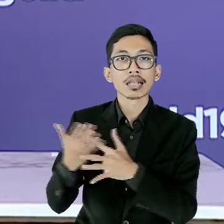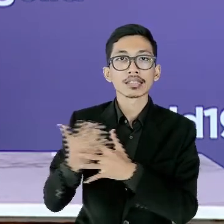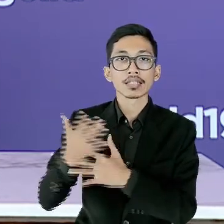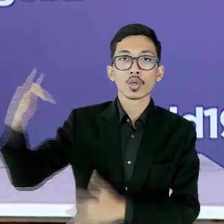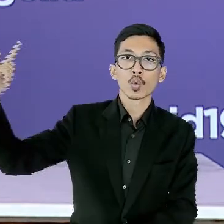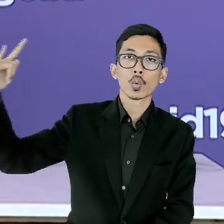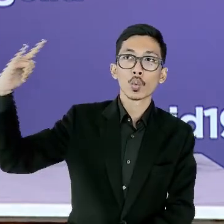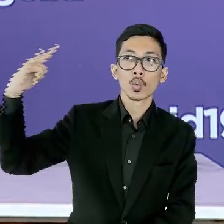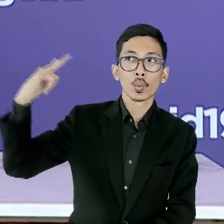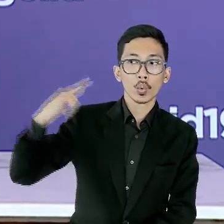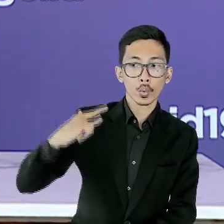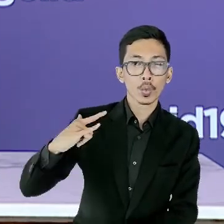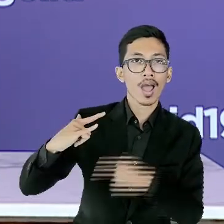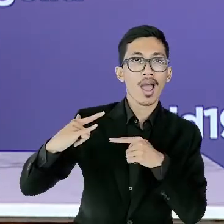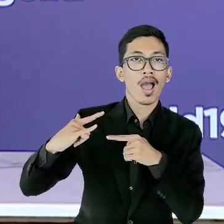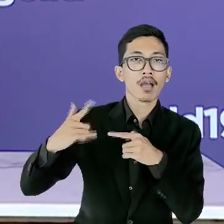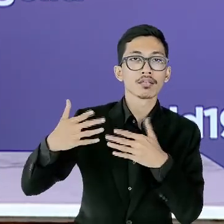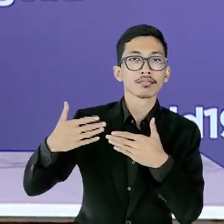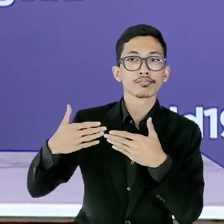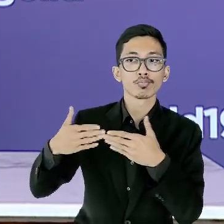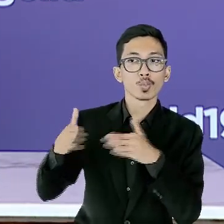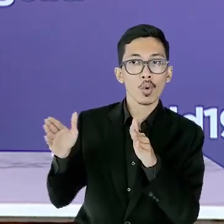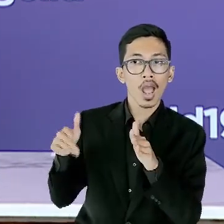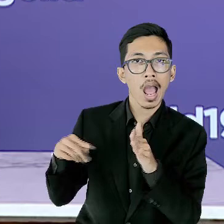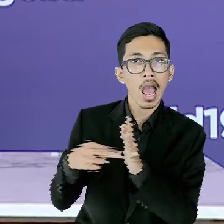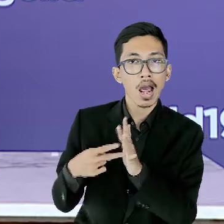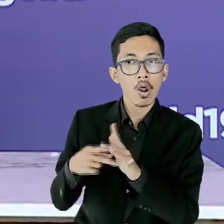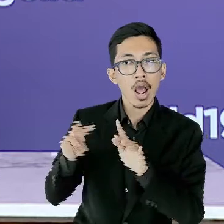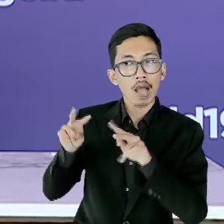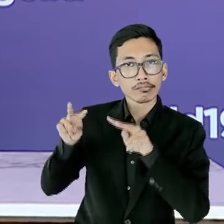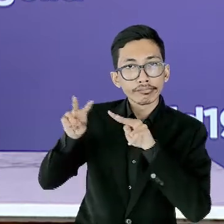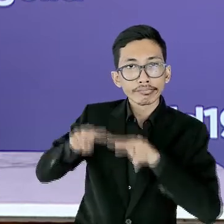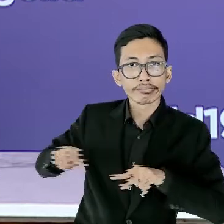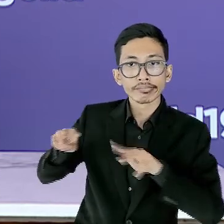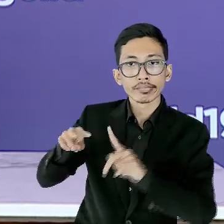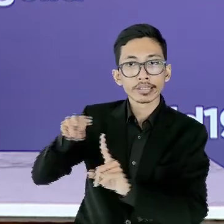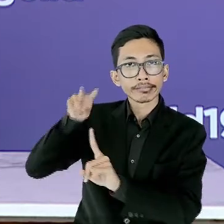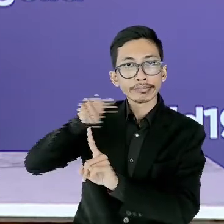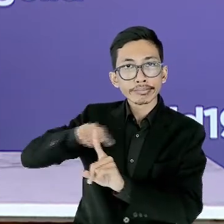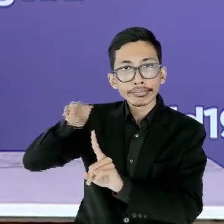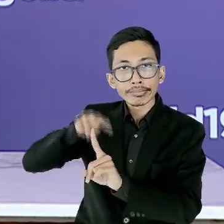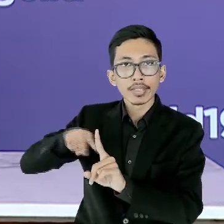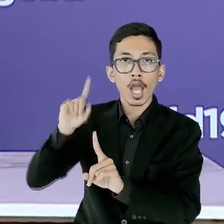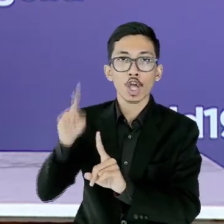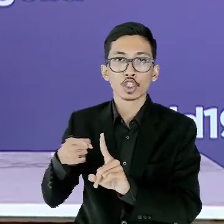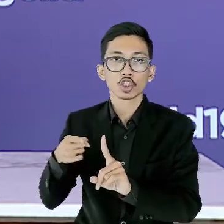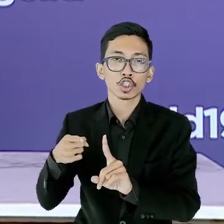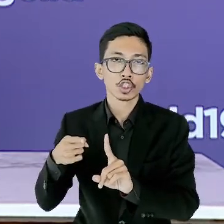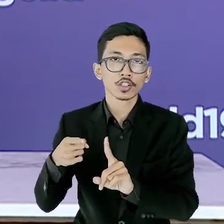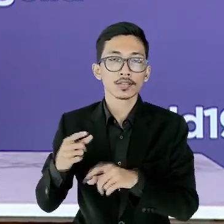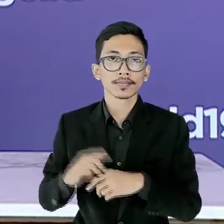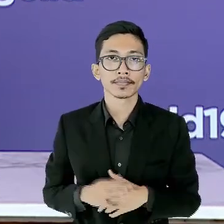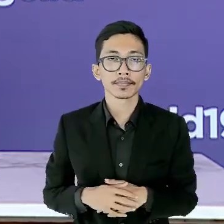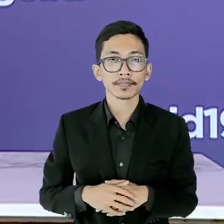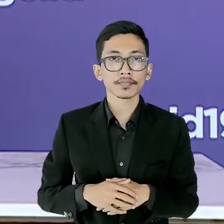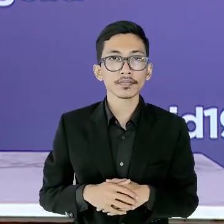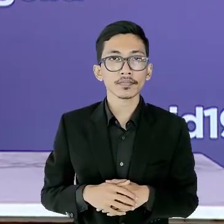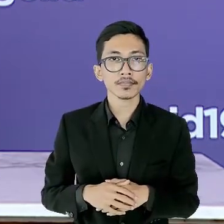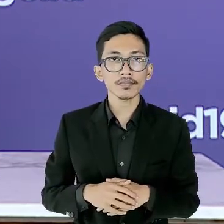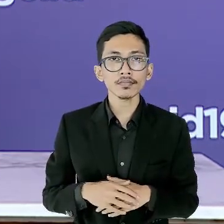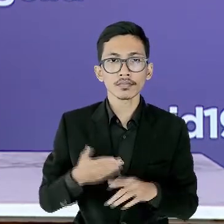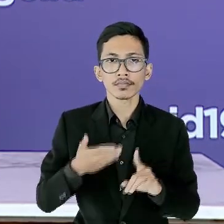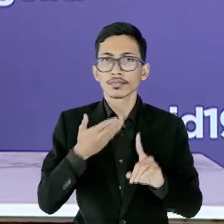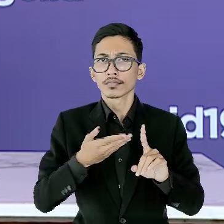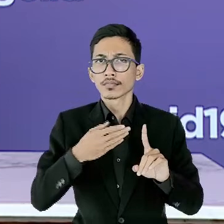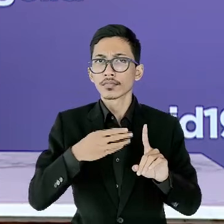negara memerlukan persiapan matang, dimulai dari proses screening ketat pelaku perjalanan dan memastikan protokol